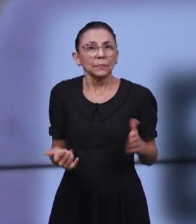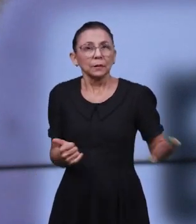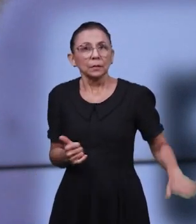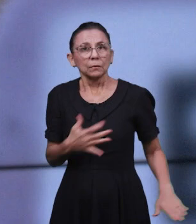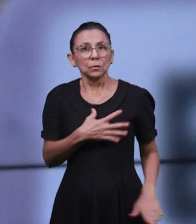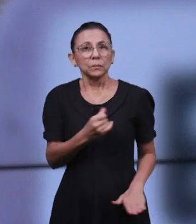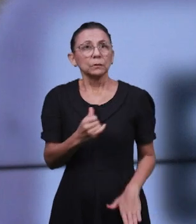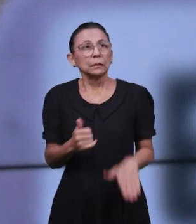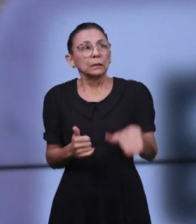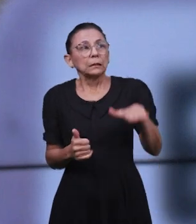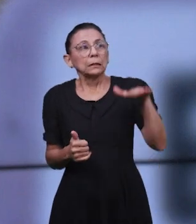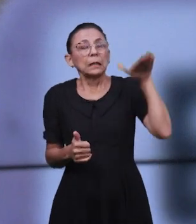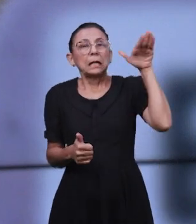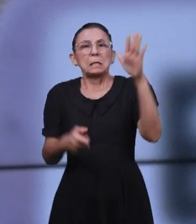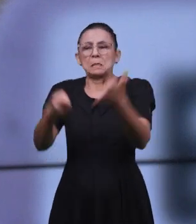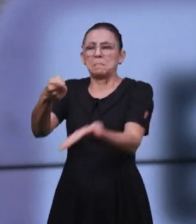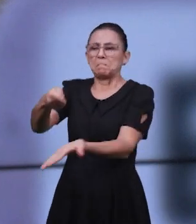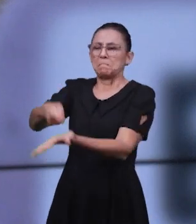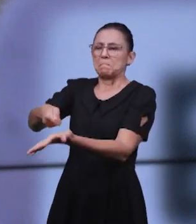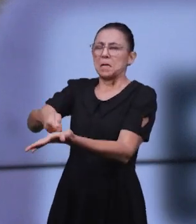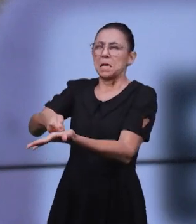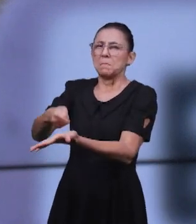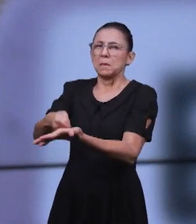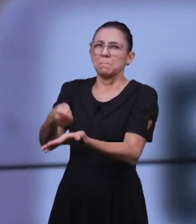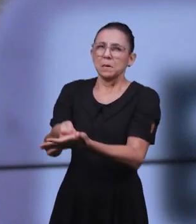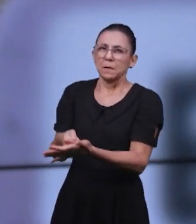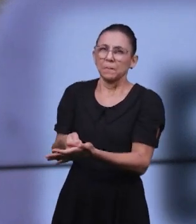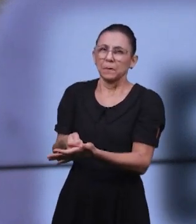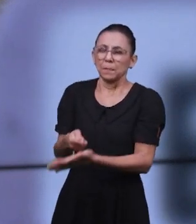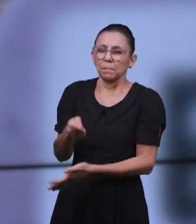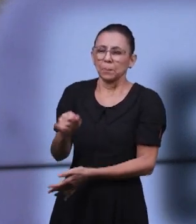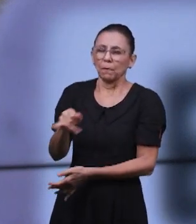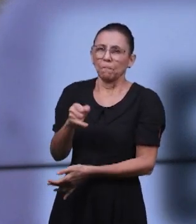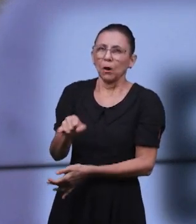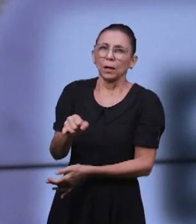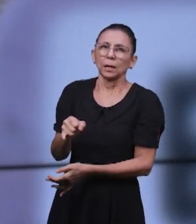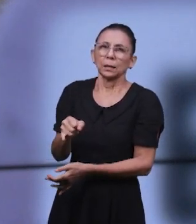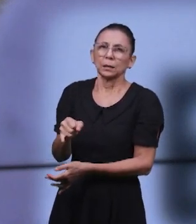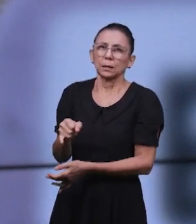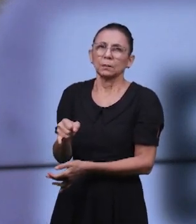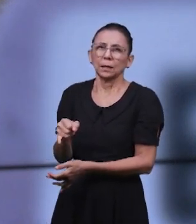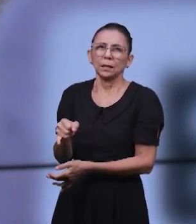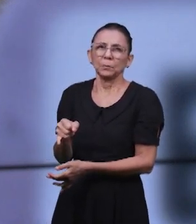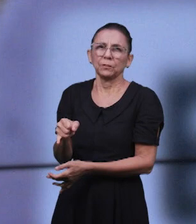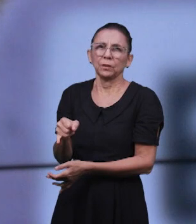grandissent, deviennent exigeants et testent les parents et assez souvent